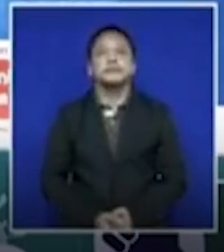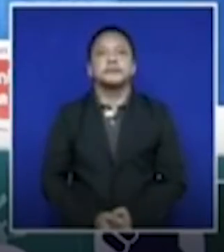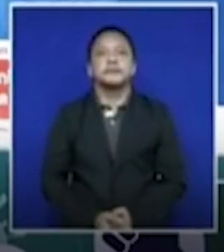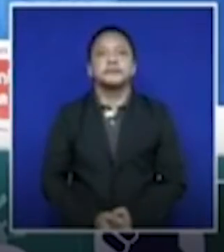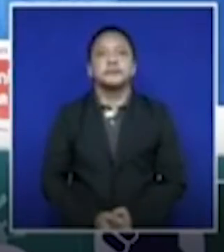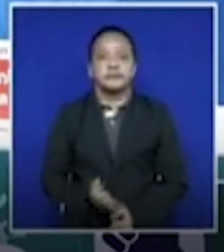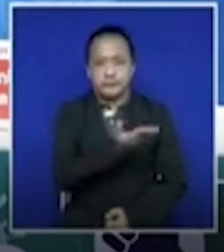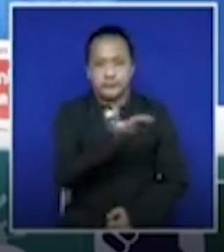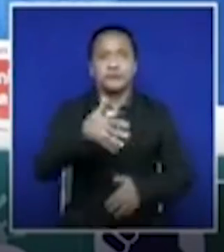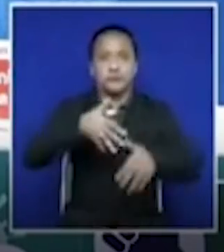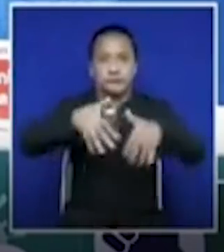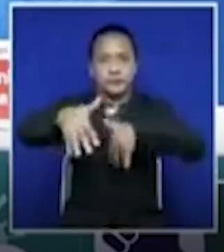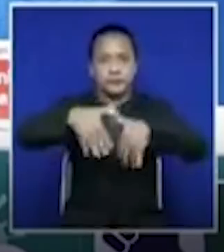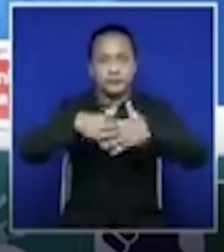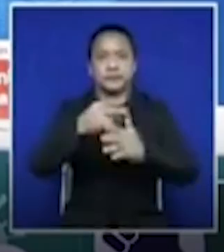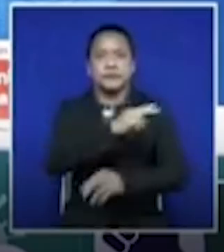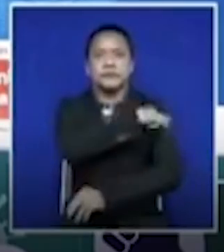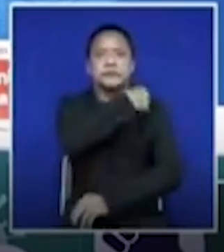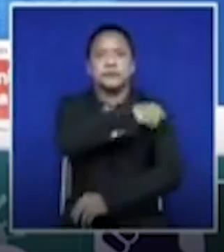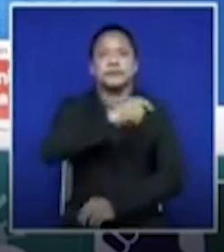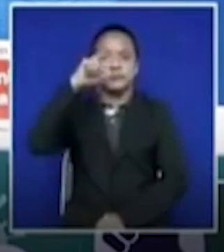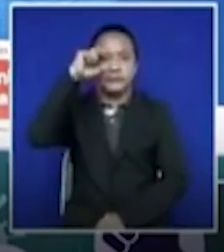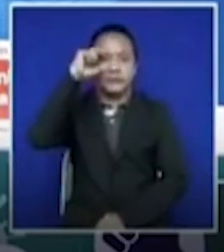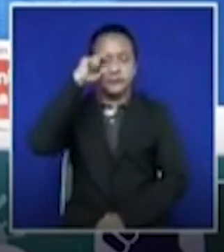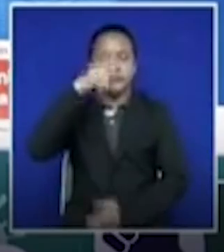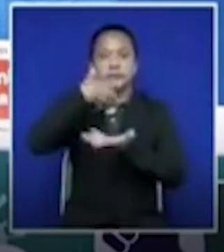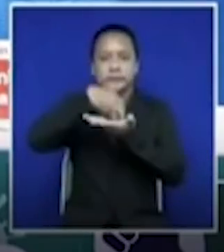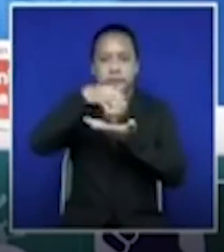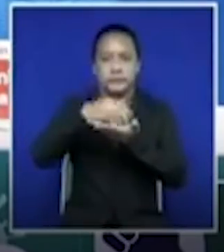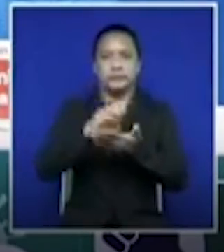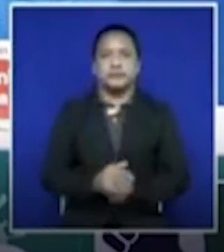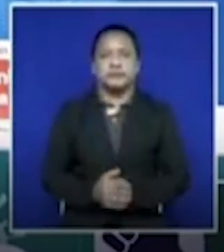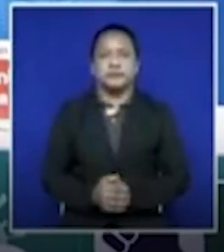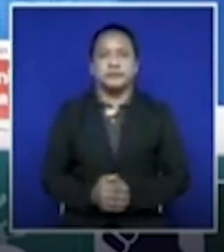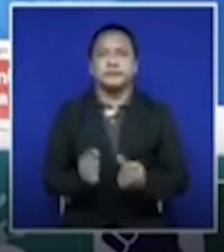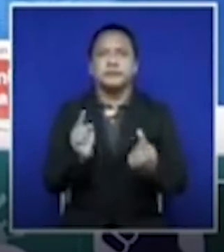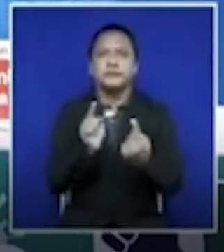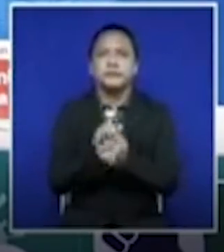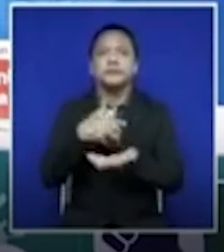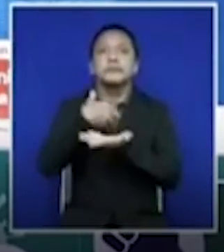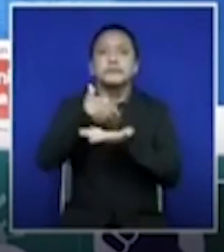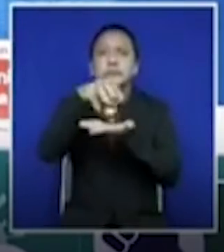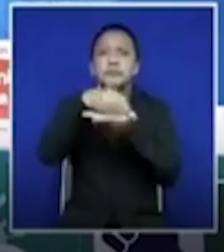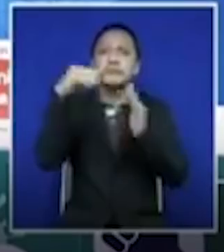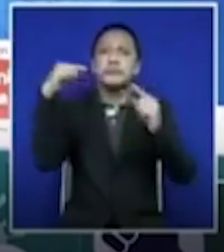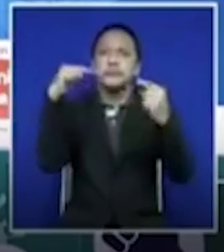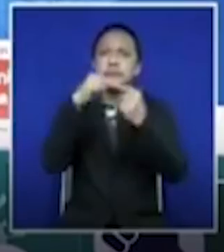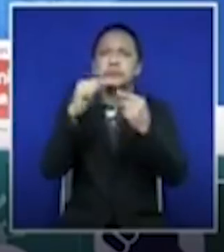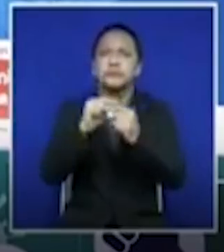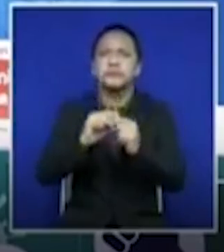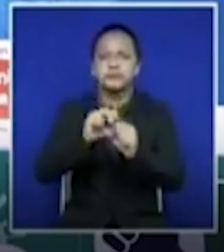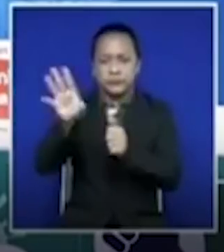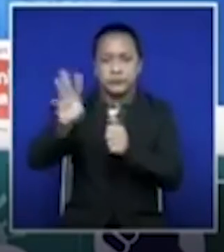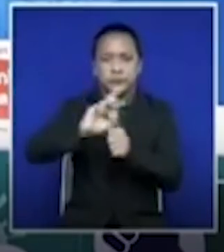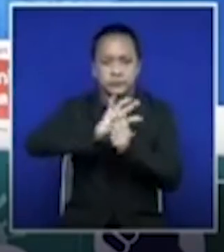ครับสวัสดีครับพี่น้องประชาชนครับผมนายแพทย์ทวีสินวิษณุโยธินรายงานตัวในวันนี้นะครับเพื่อรายงานสถานการณ์สำหรับการ